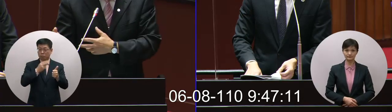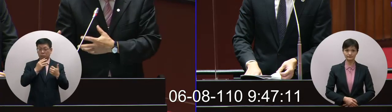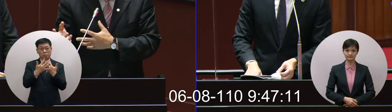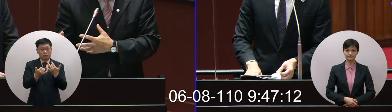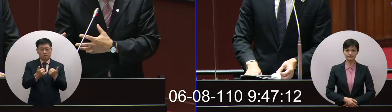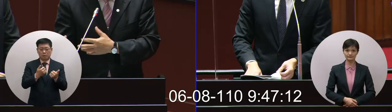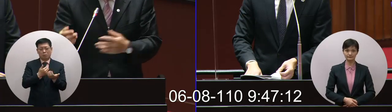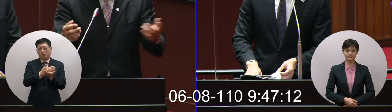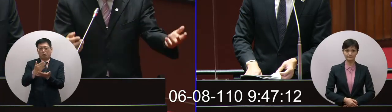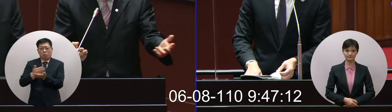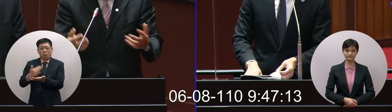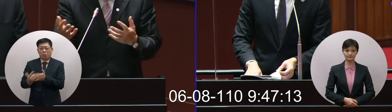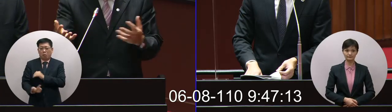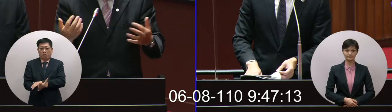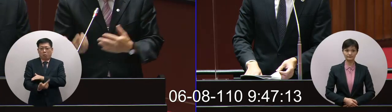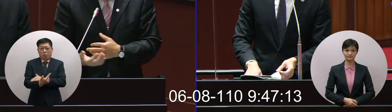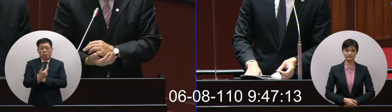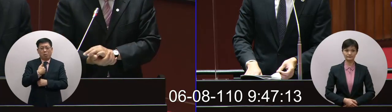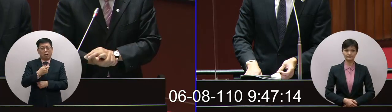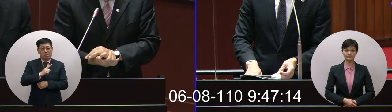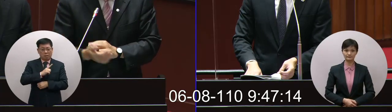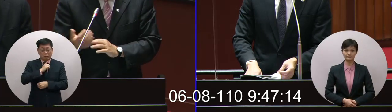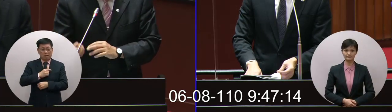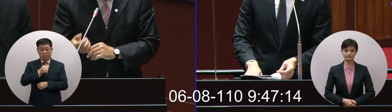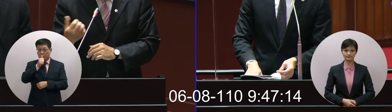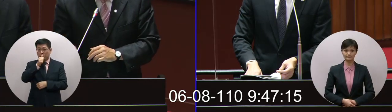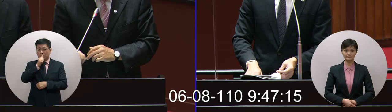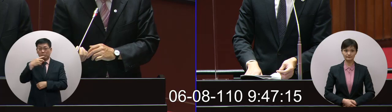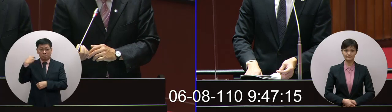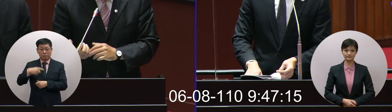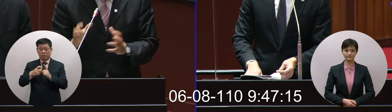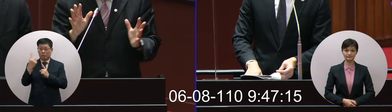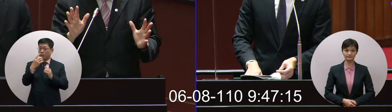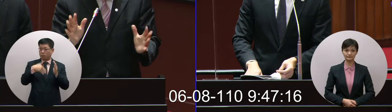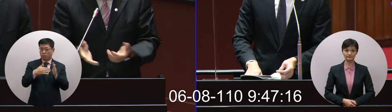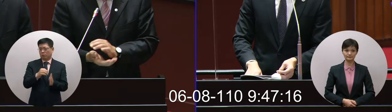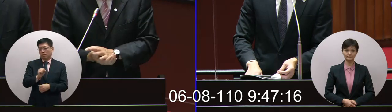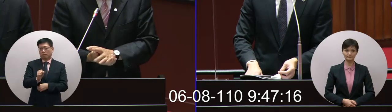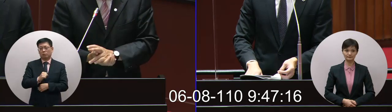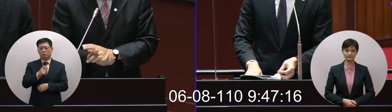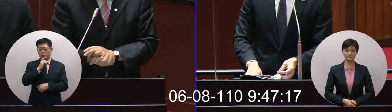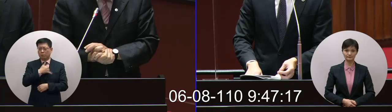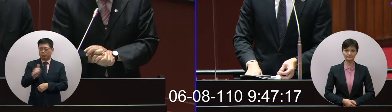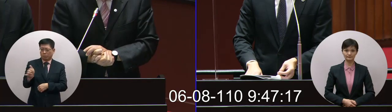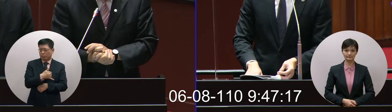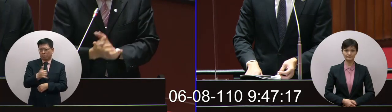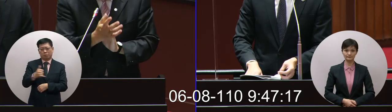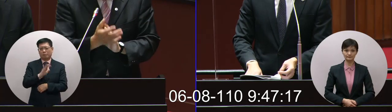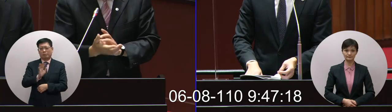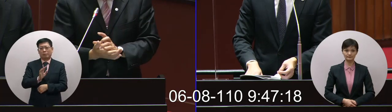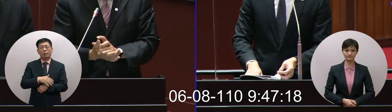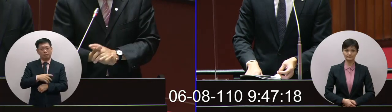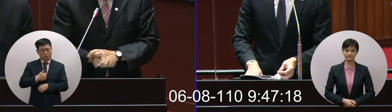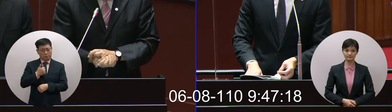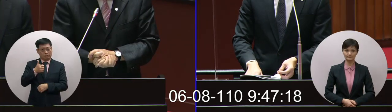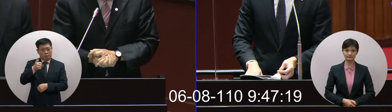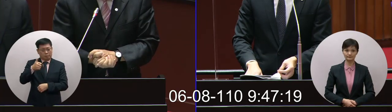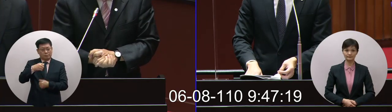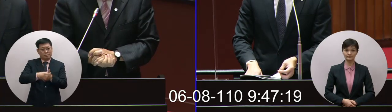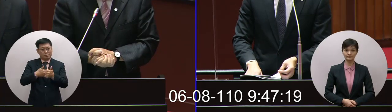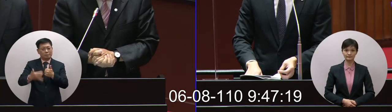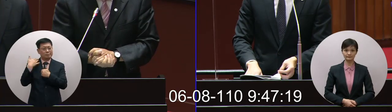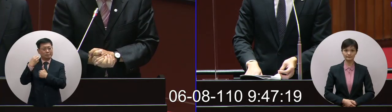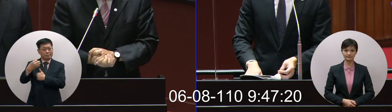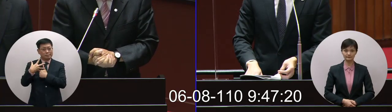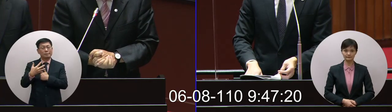为了要清理行李啊，又要从他的家乡啊家里又回来学校吼，减少这个移动。哎、啊欸，我想这个谢谢委员。那时候提